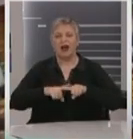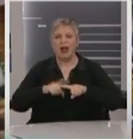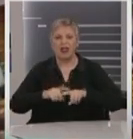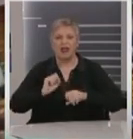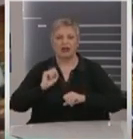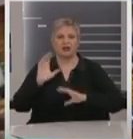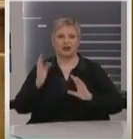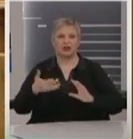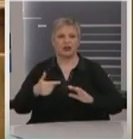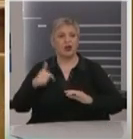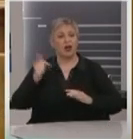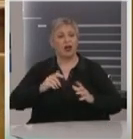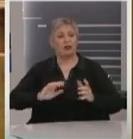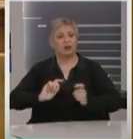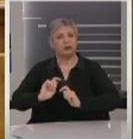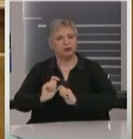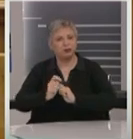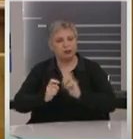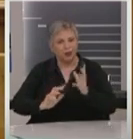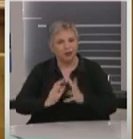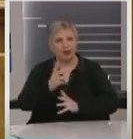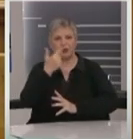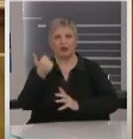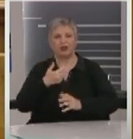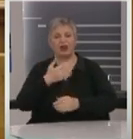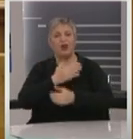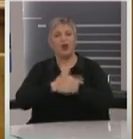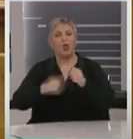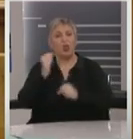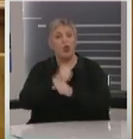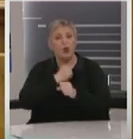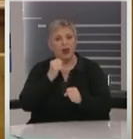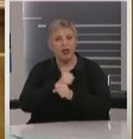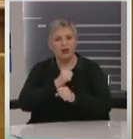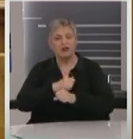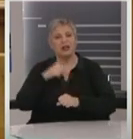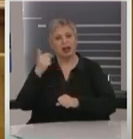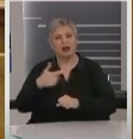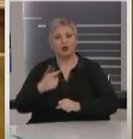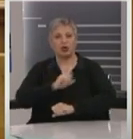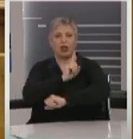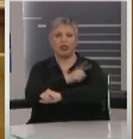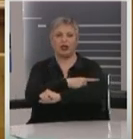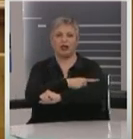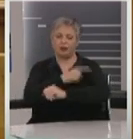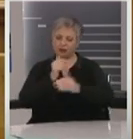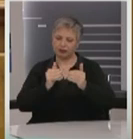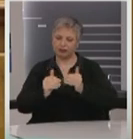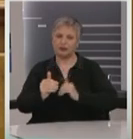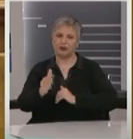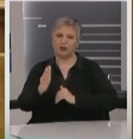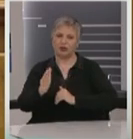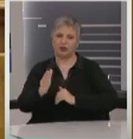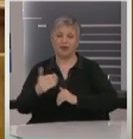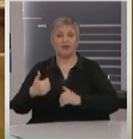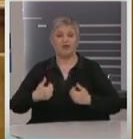δημιουργίας, κόσμος του μόχθου, της προκοπής. Αυτή είναι η συλλογική μας δύναμη για την επόμενη μέρα. Οι νέες